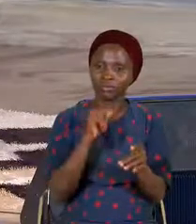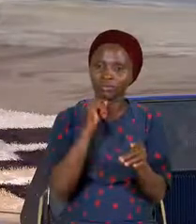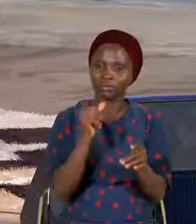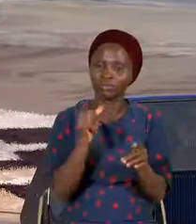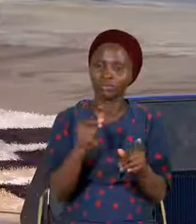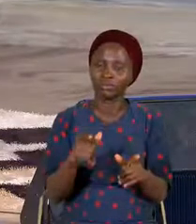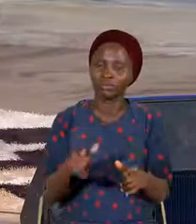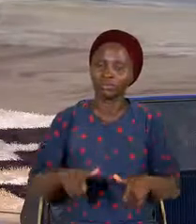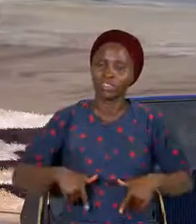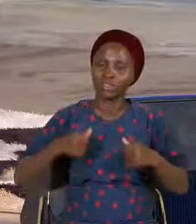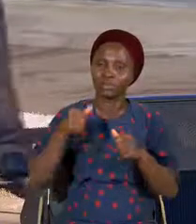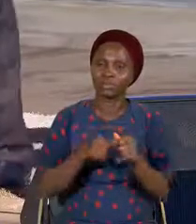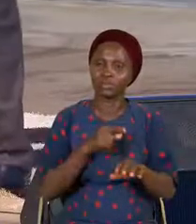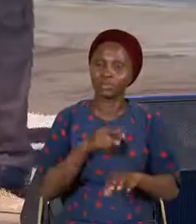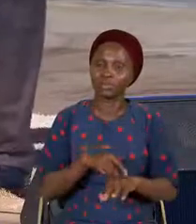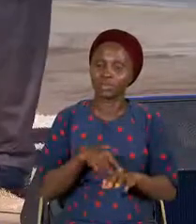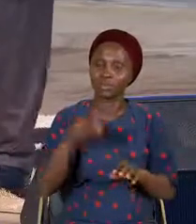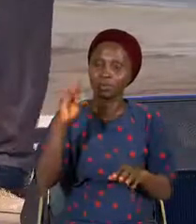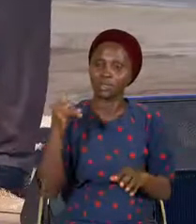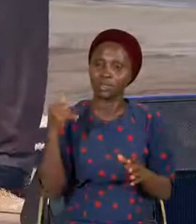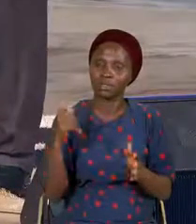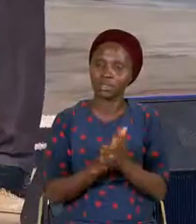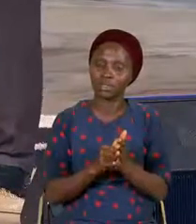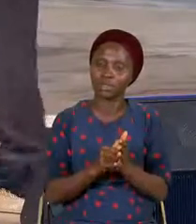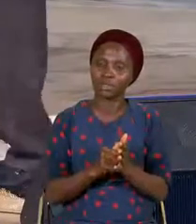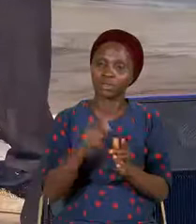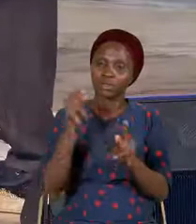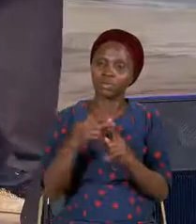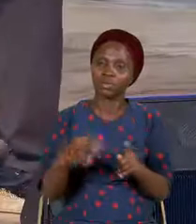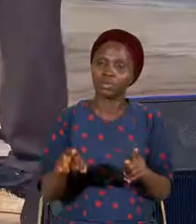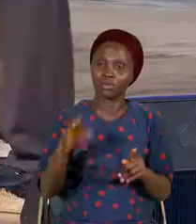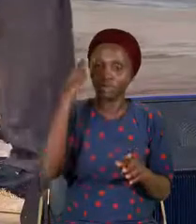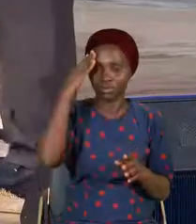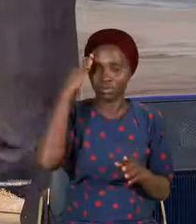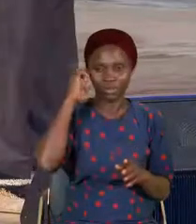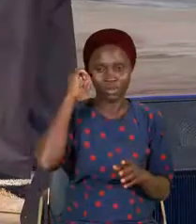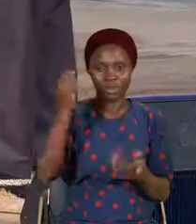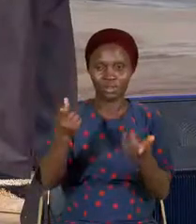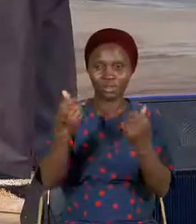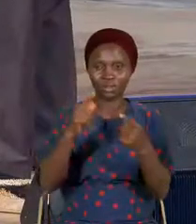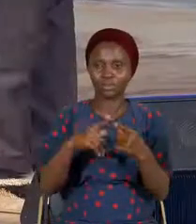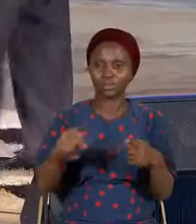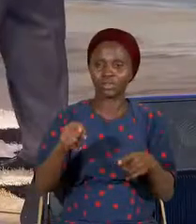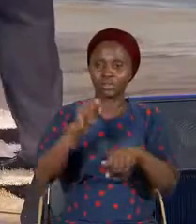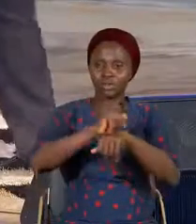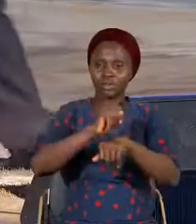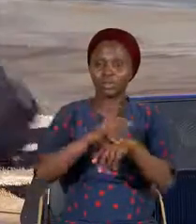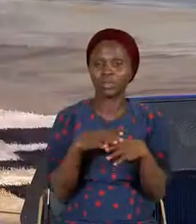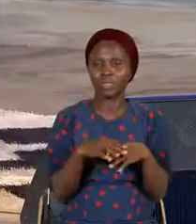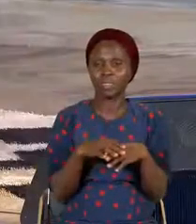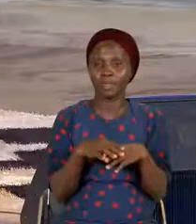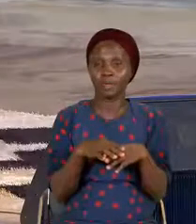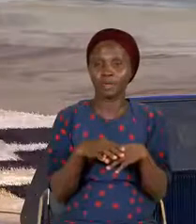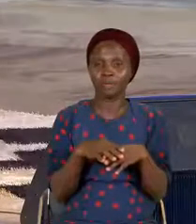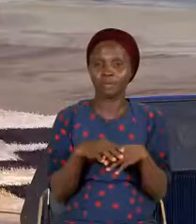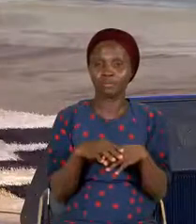n'a pas vécu chaque moment de sa vie par cette seule parole de connaissance. Il est venu dans